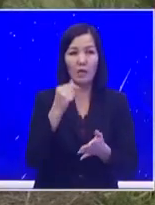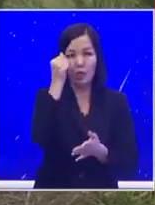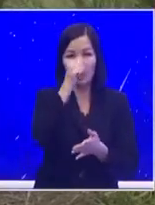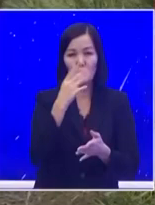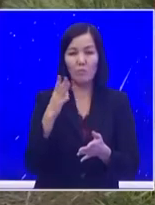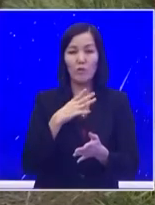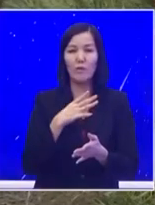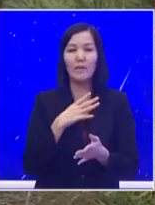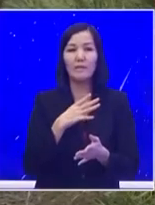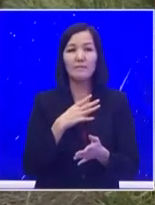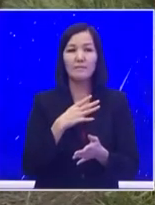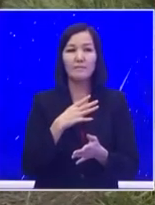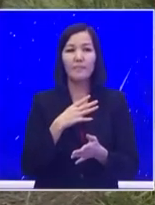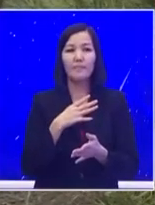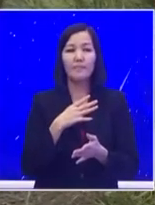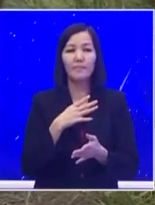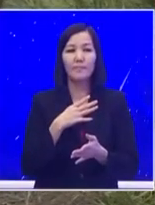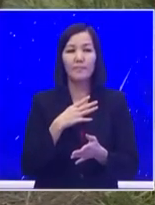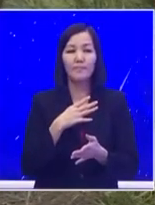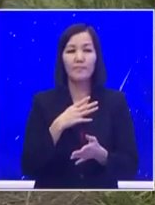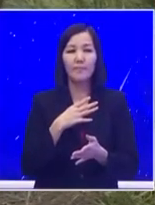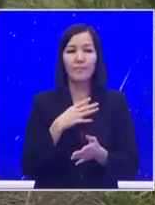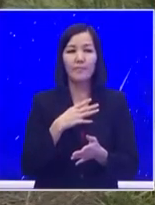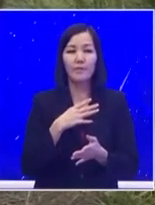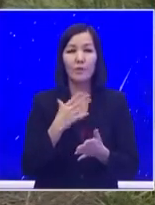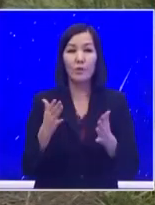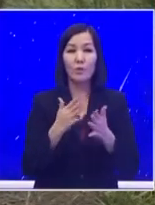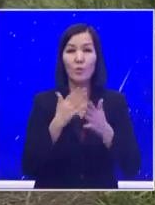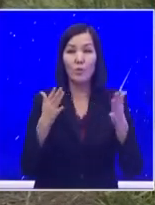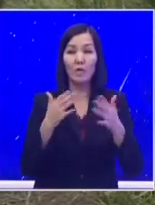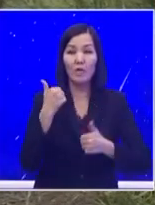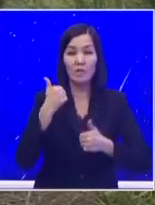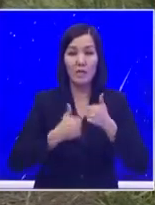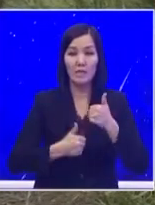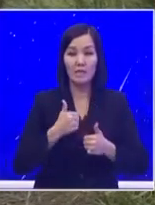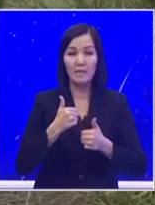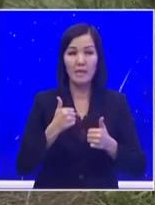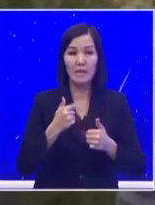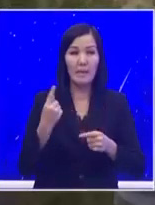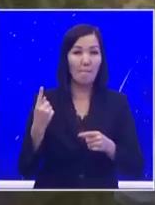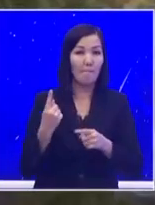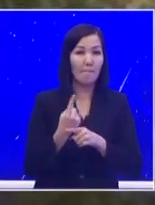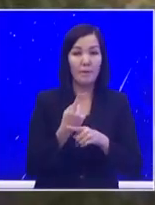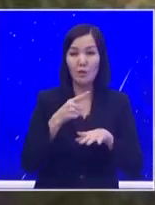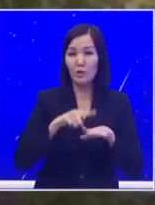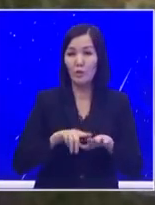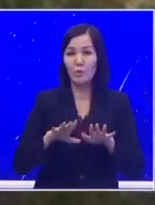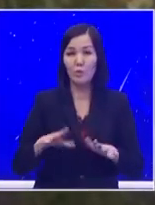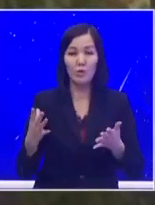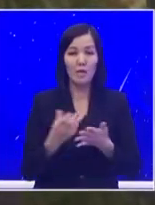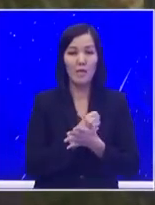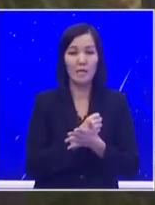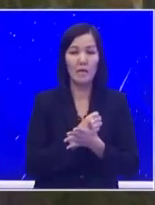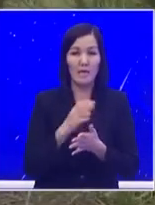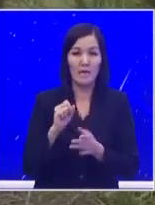болды. Мен осы мен үлкен жарысты біз бірінші орын алдық. Болашақта